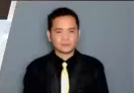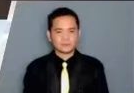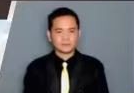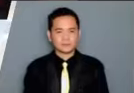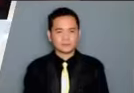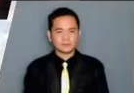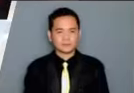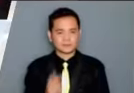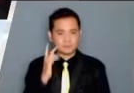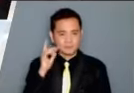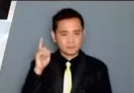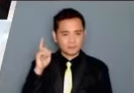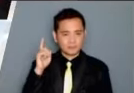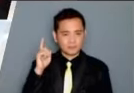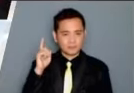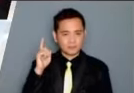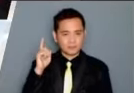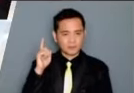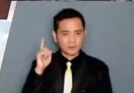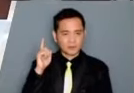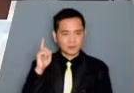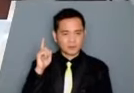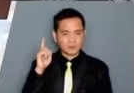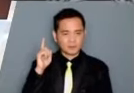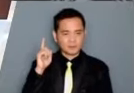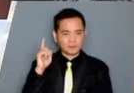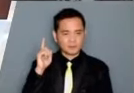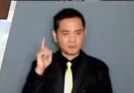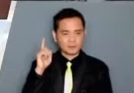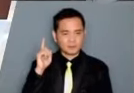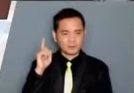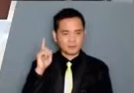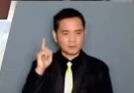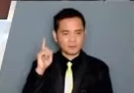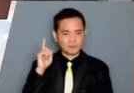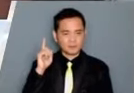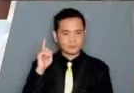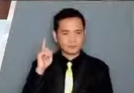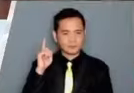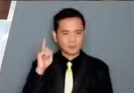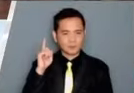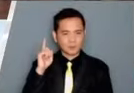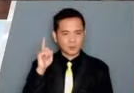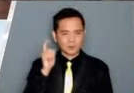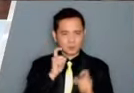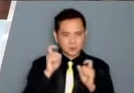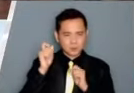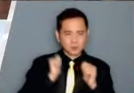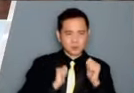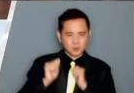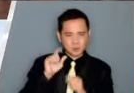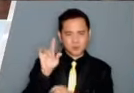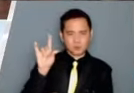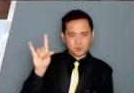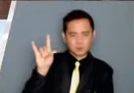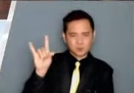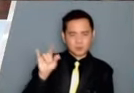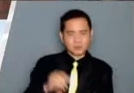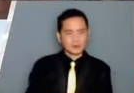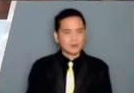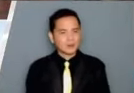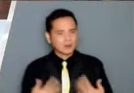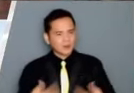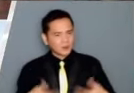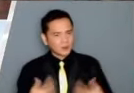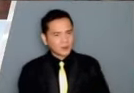marunong magbase. Mahal na mahal kita. Mahal na mahal din kita, lo. Yan ang upcoming Filipino movie